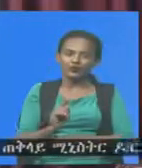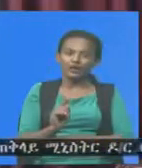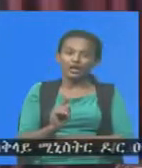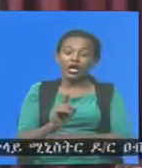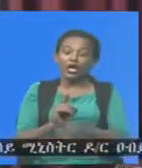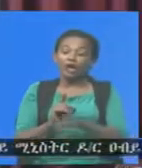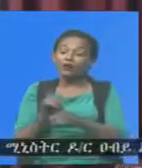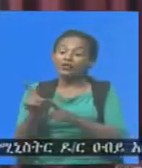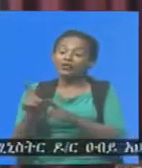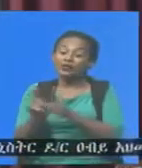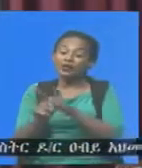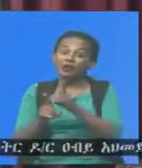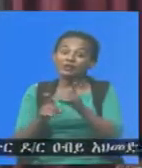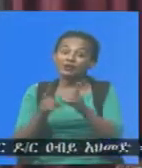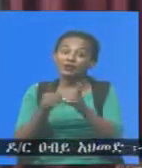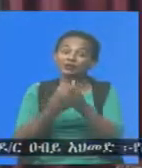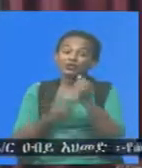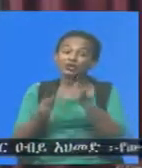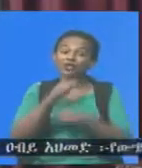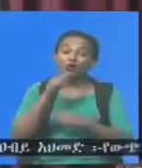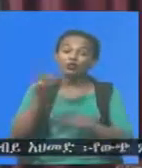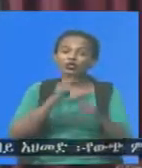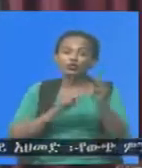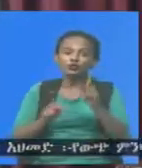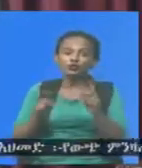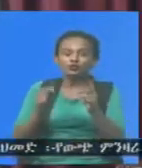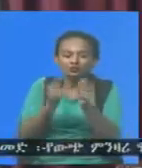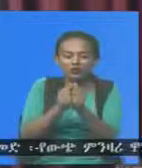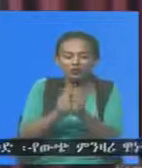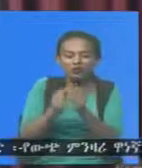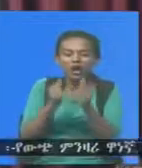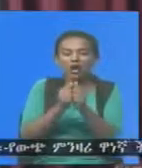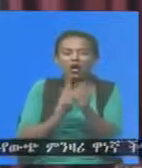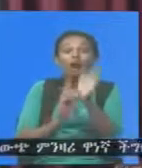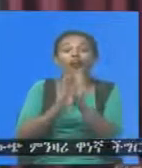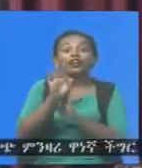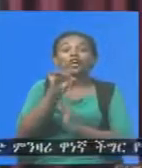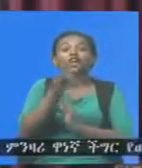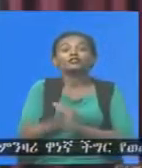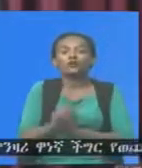መስመር ማስመር ሳይሆን ህዝቡን መደመር በጋራ መልማት በጋራ ማደግ ያስፈልጋል